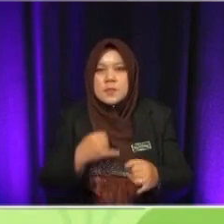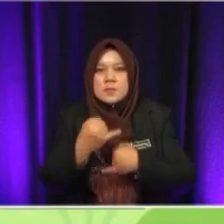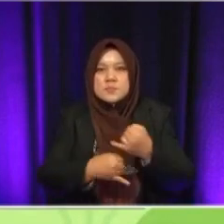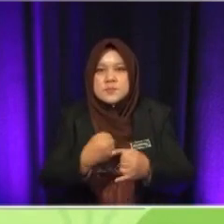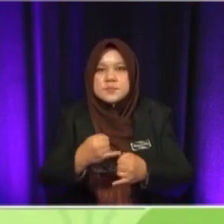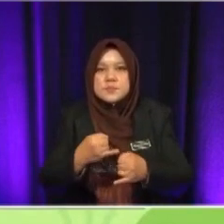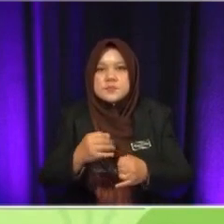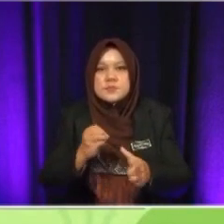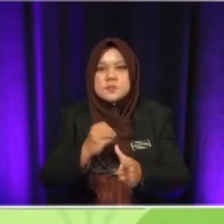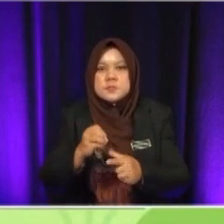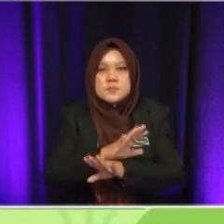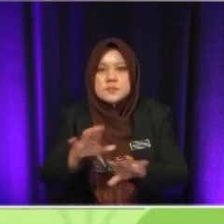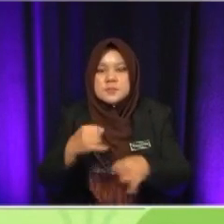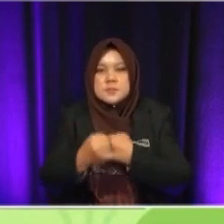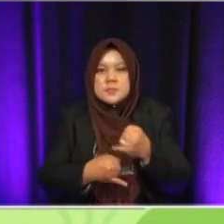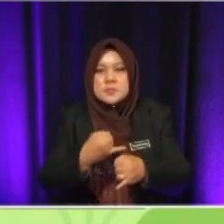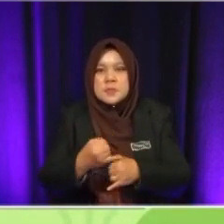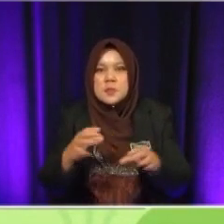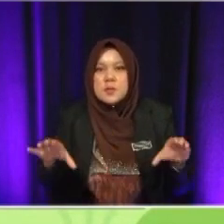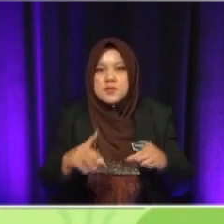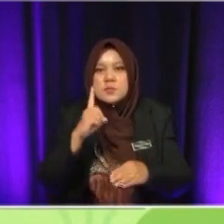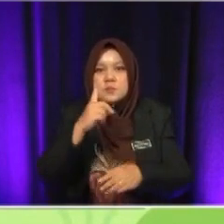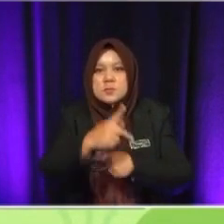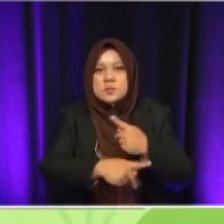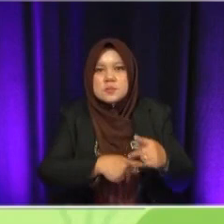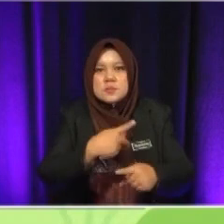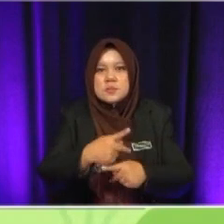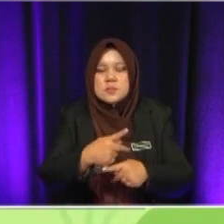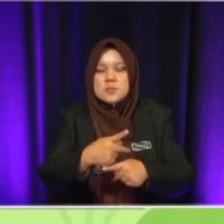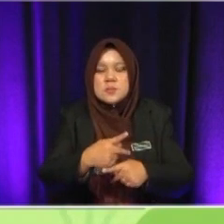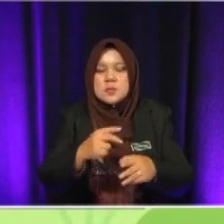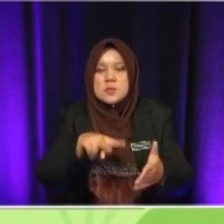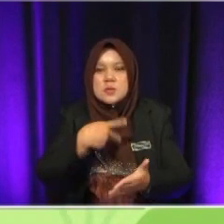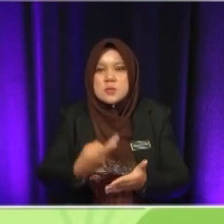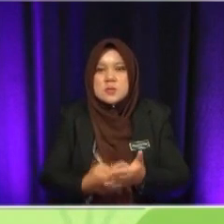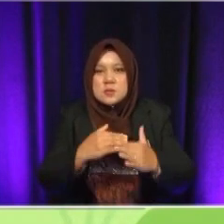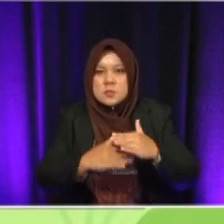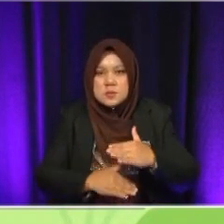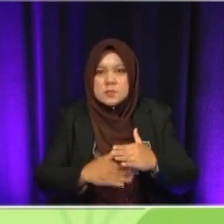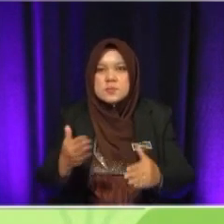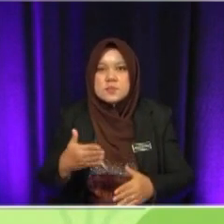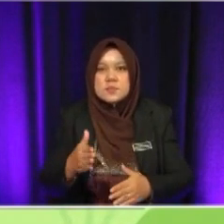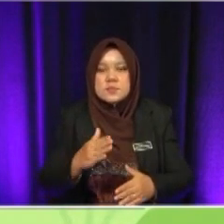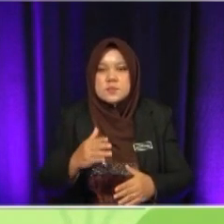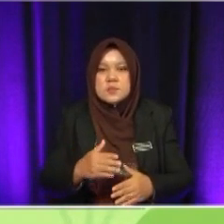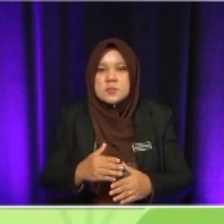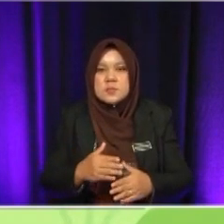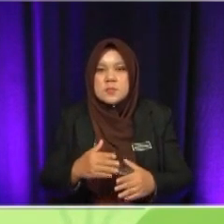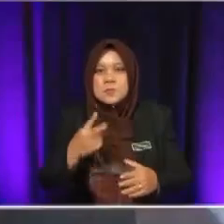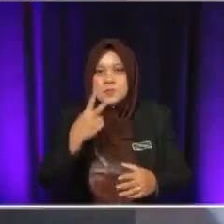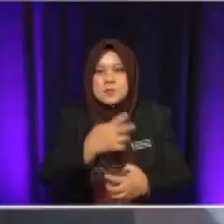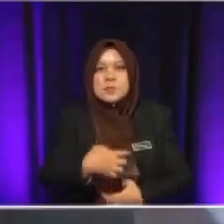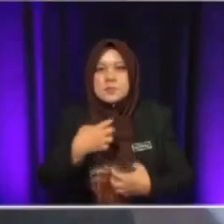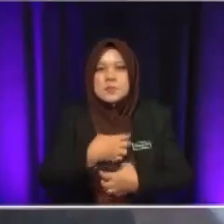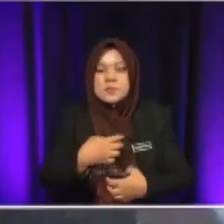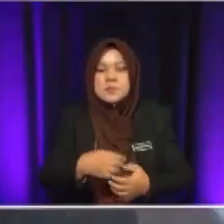ke tak berjaya cikgu? Berjaya sebab dia membuat satu kitaran. So, salur air masuk dan air jatuh ke bawah. Okay, ikan pun seronok nampaknya berenang kat dalam tu. Okay,